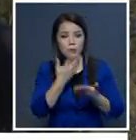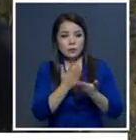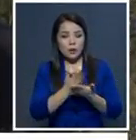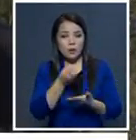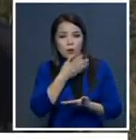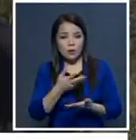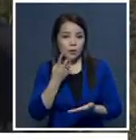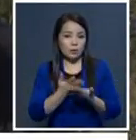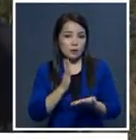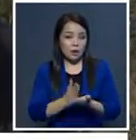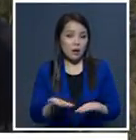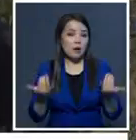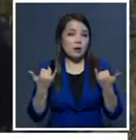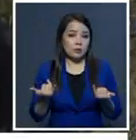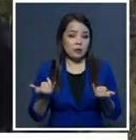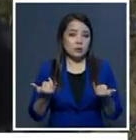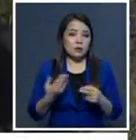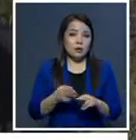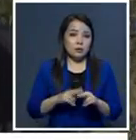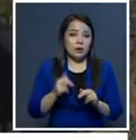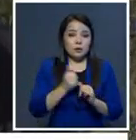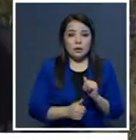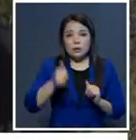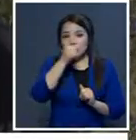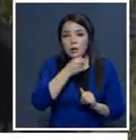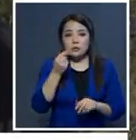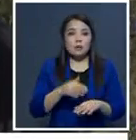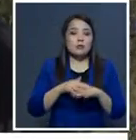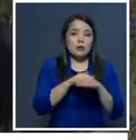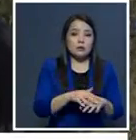жақсы көрсеткіш. Дегенмен жылда бөлініп отырған